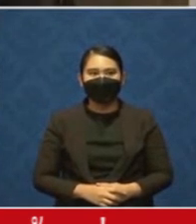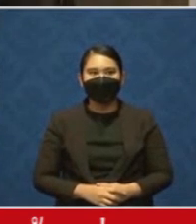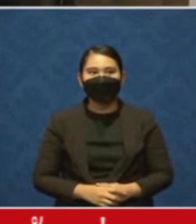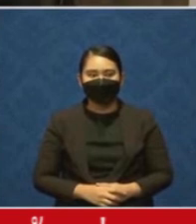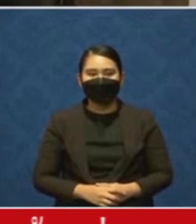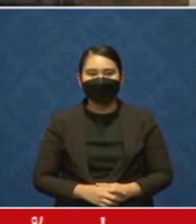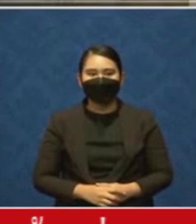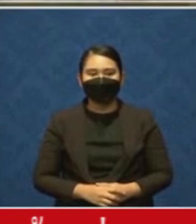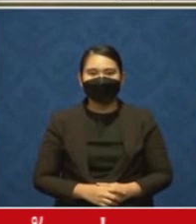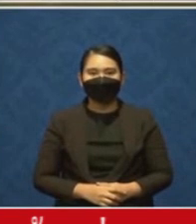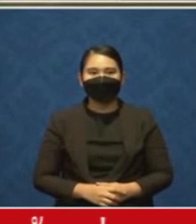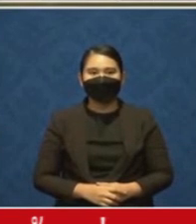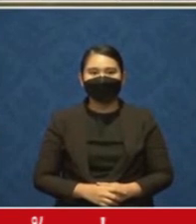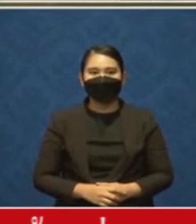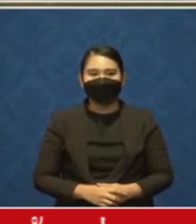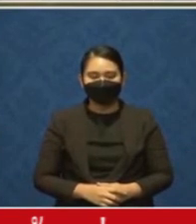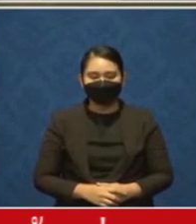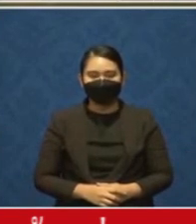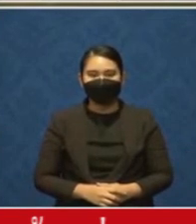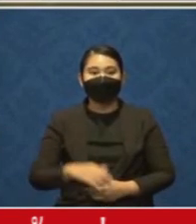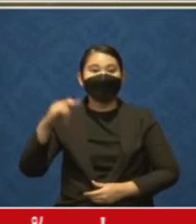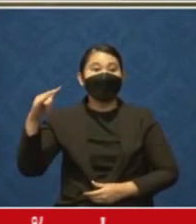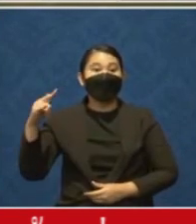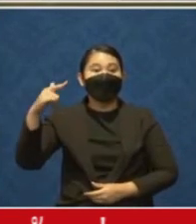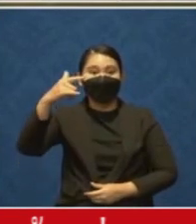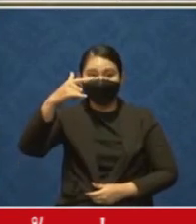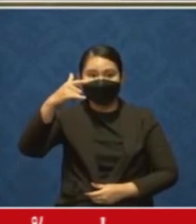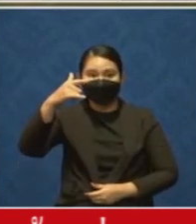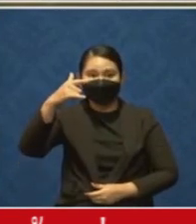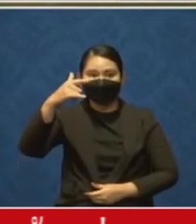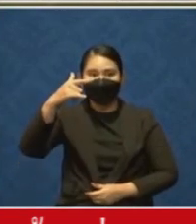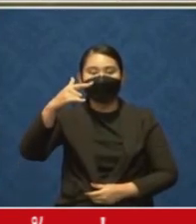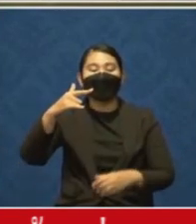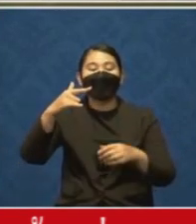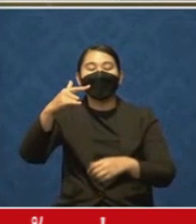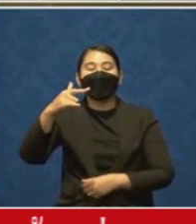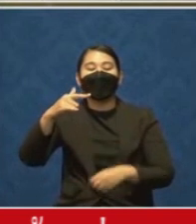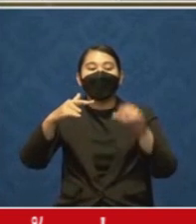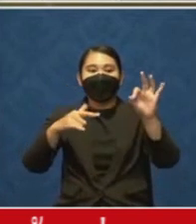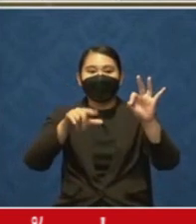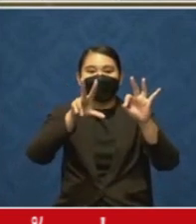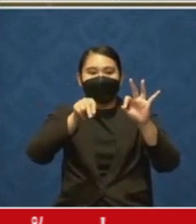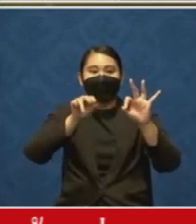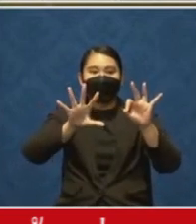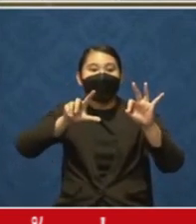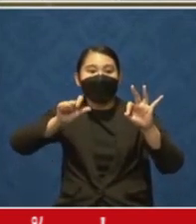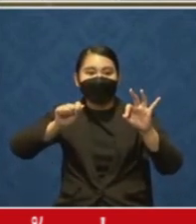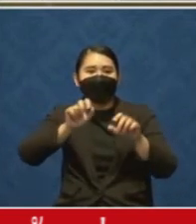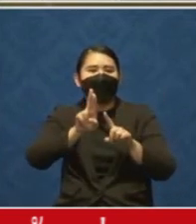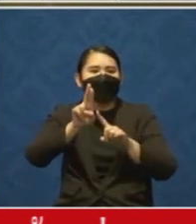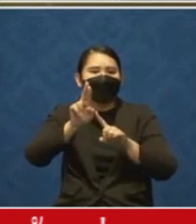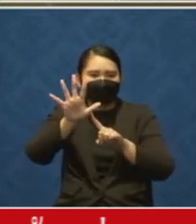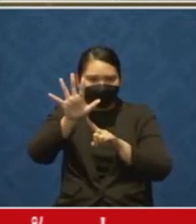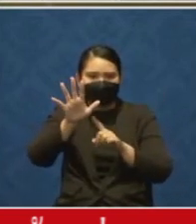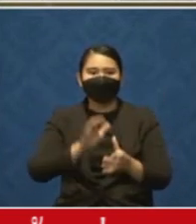ท่านประธานครับเครื่องบินรบทางยุทธศาสตร์ F-35A เจเนเรชันที่5เนี่ยทำ